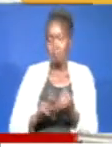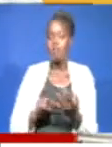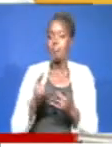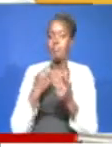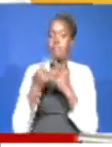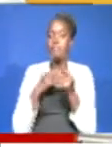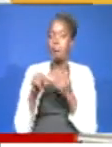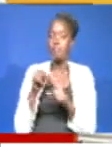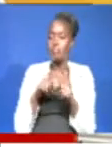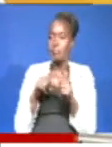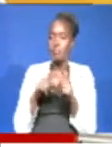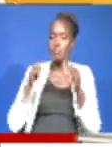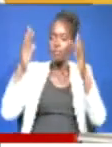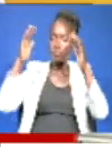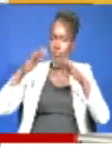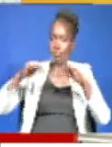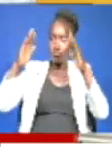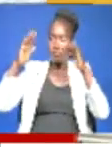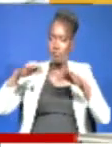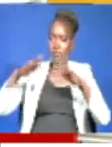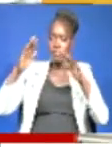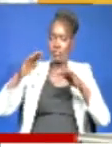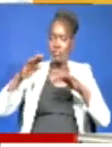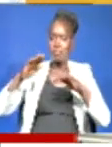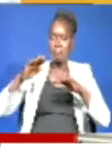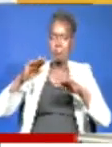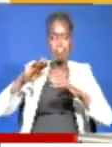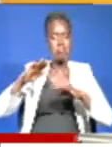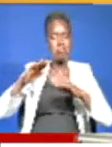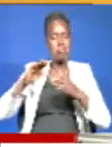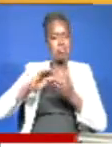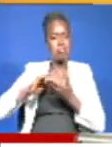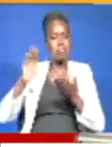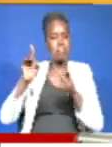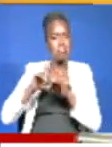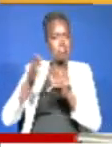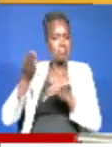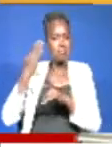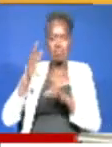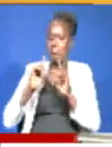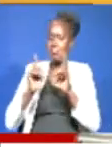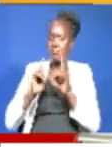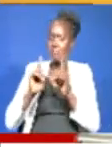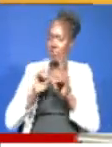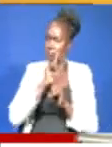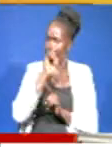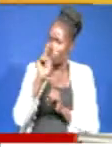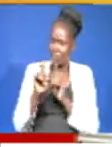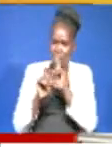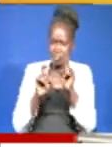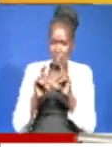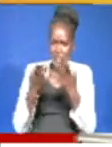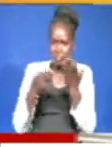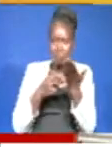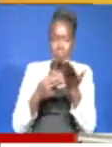ya mvua ambayo haiko tena nyingi kama wakati uliopita, tunajiuliza sasa basi tutatumiaje